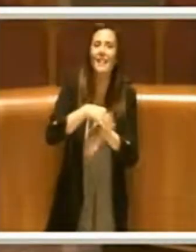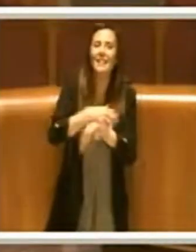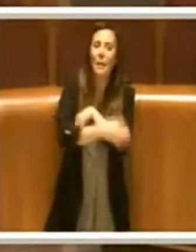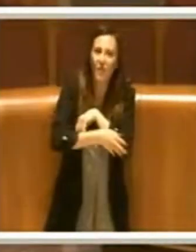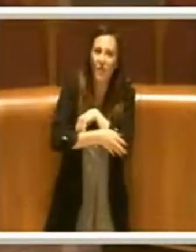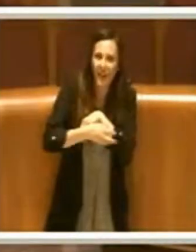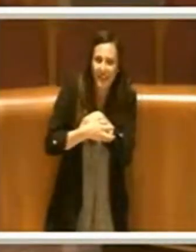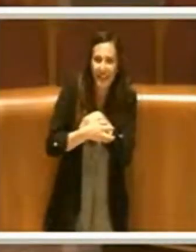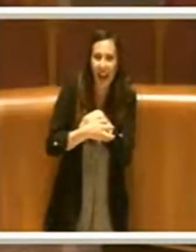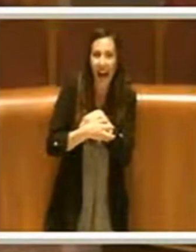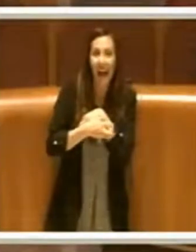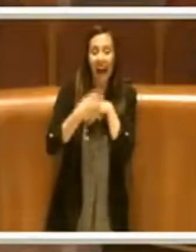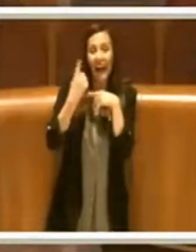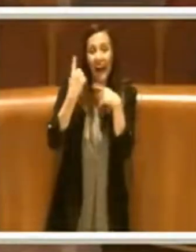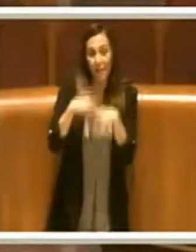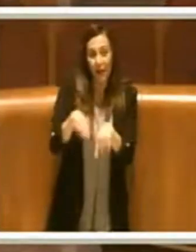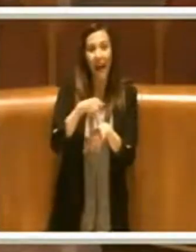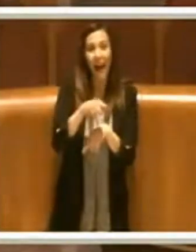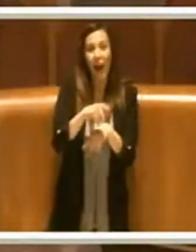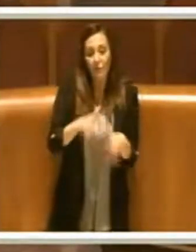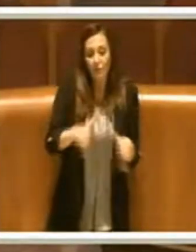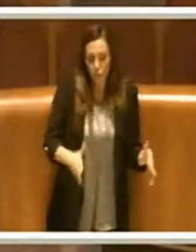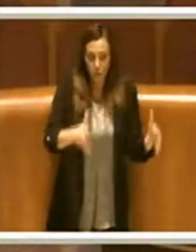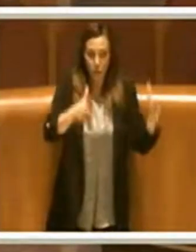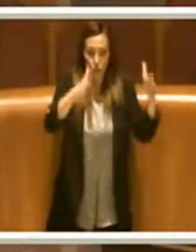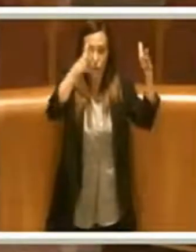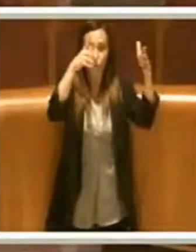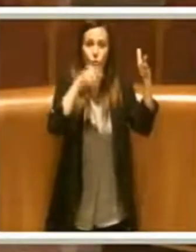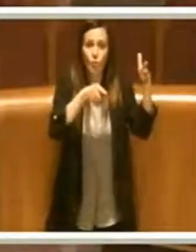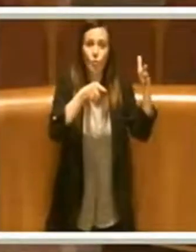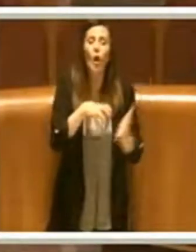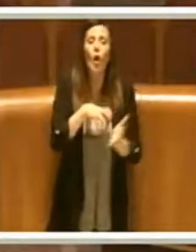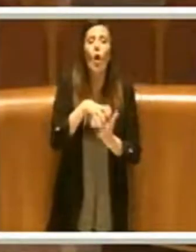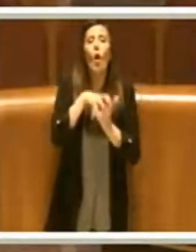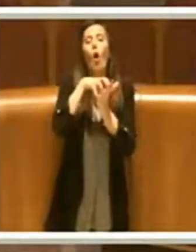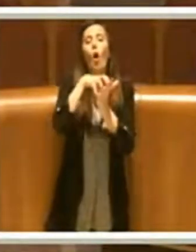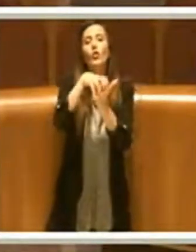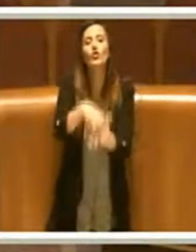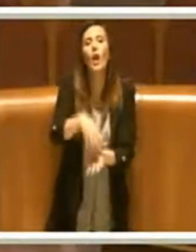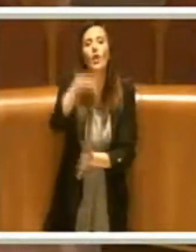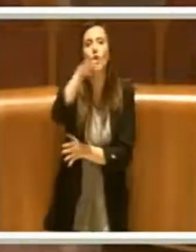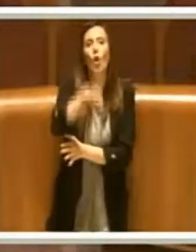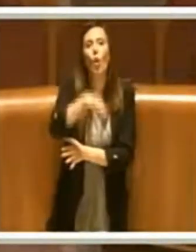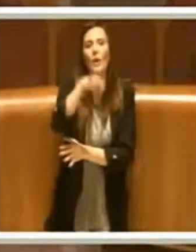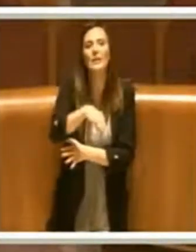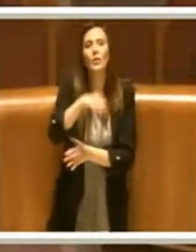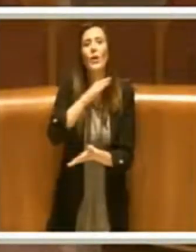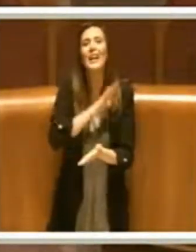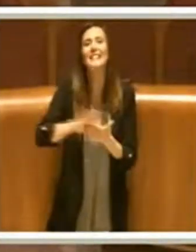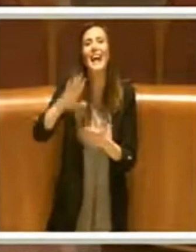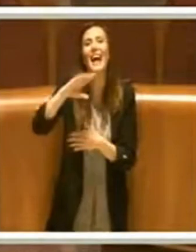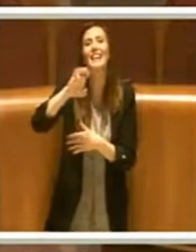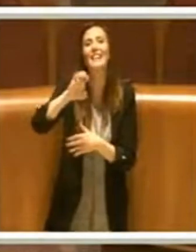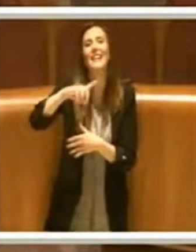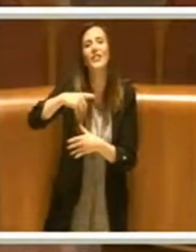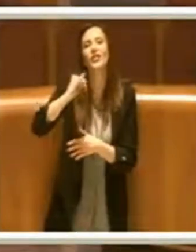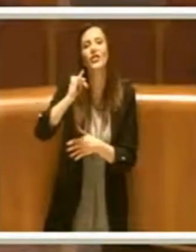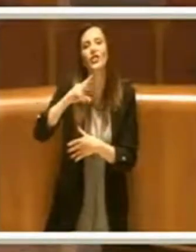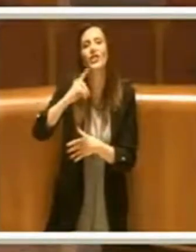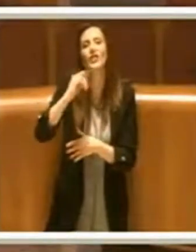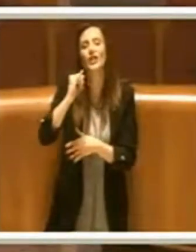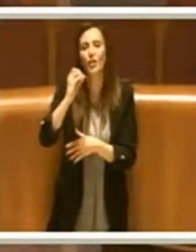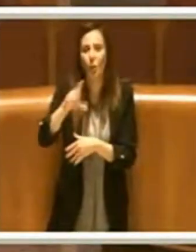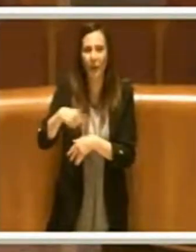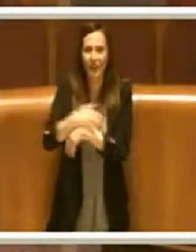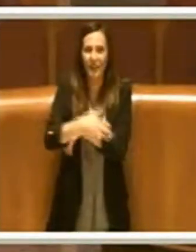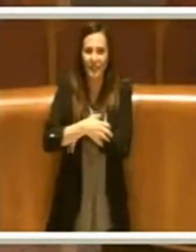cui poi gran parte dell'immenso complesso è concesso in locazione alla comunità di Sant'Egidio per le sue attività. Abbiamo poi l'ospedale